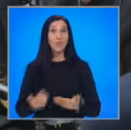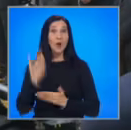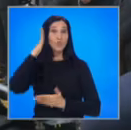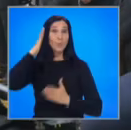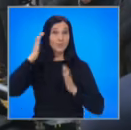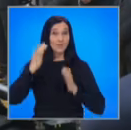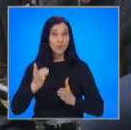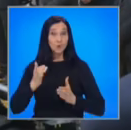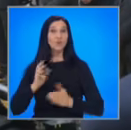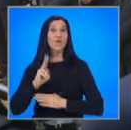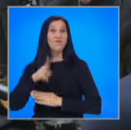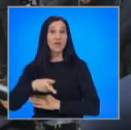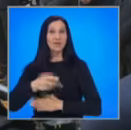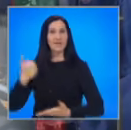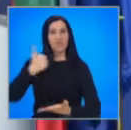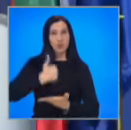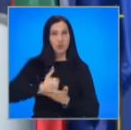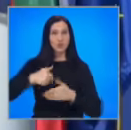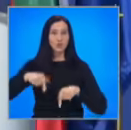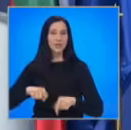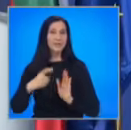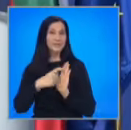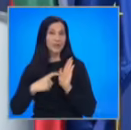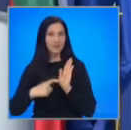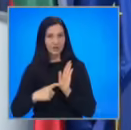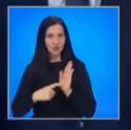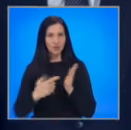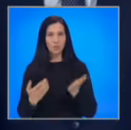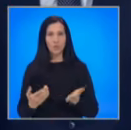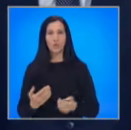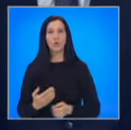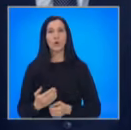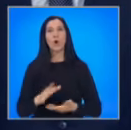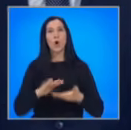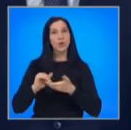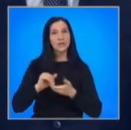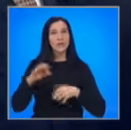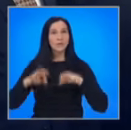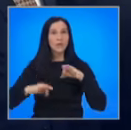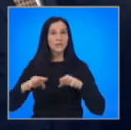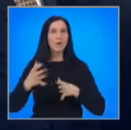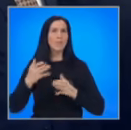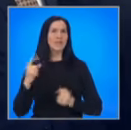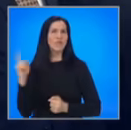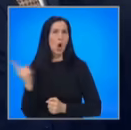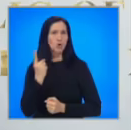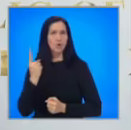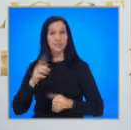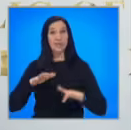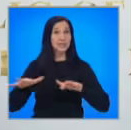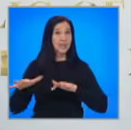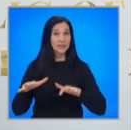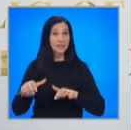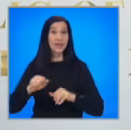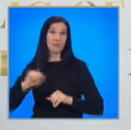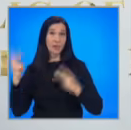Новото правителство встъпи в длъжност от днес. Задачите му. Организирането на изборите без особени сътресения